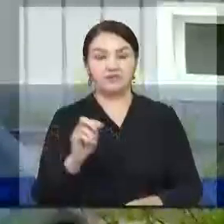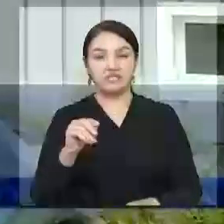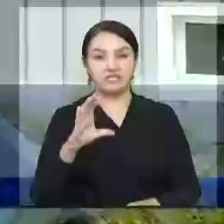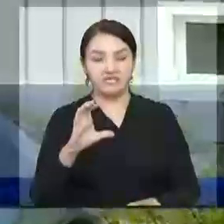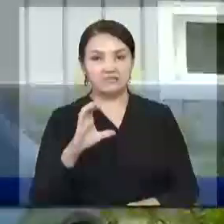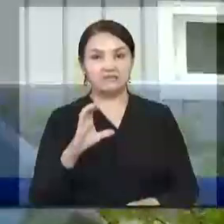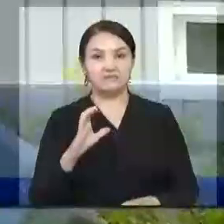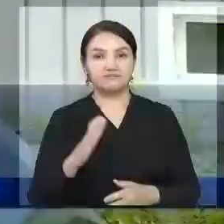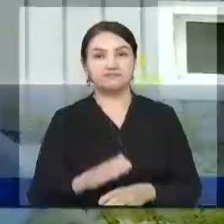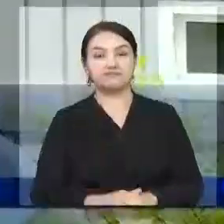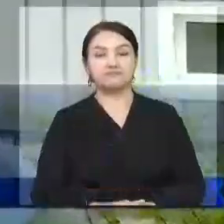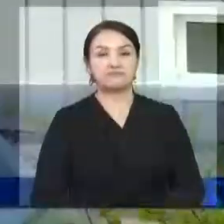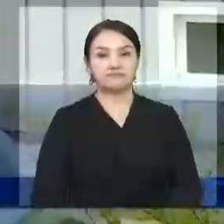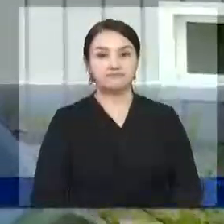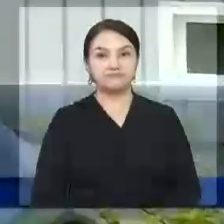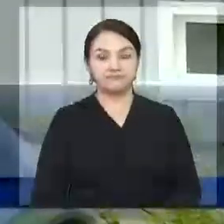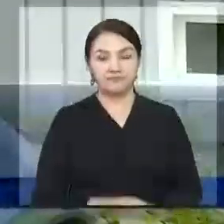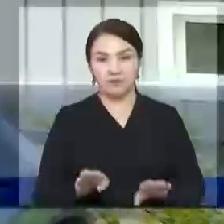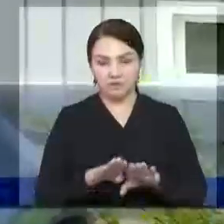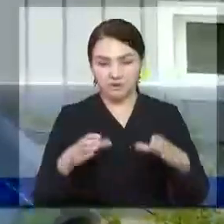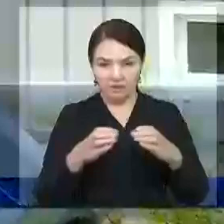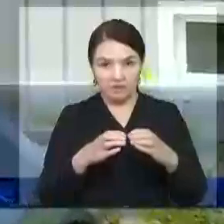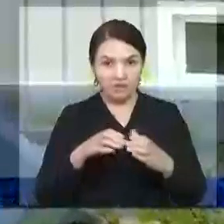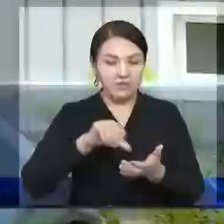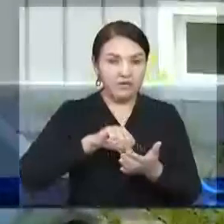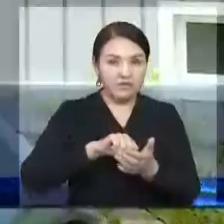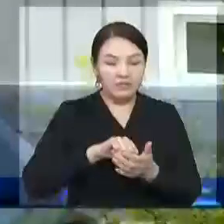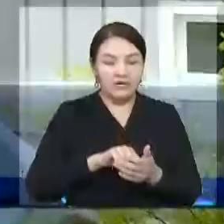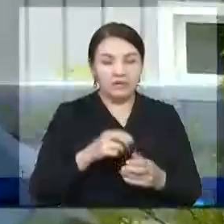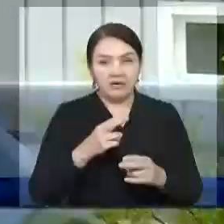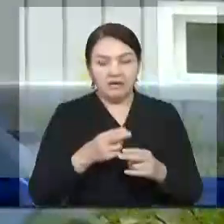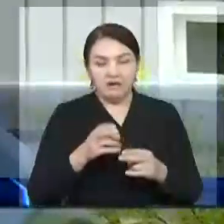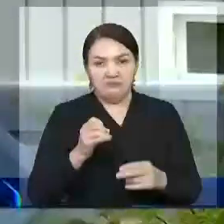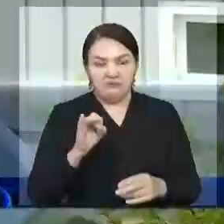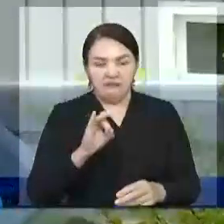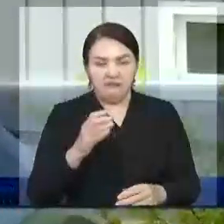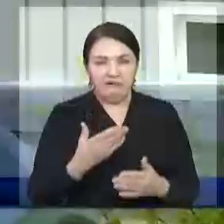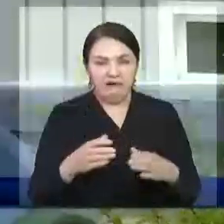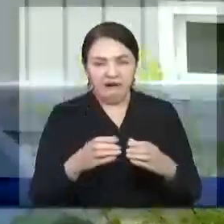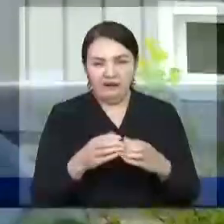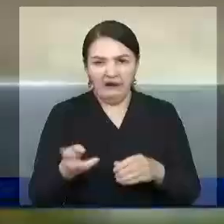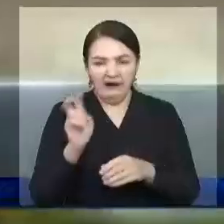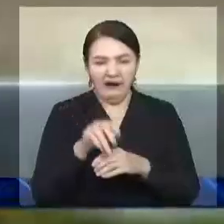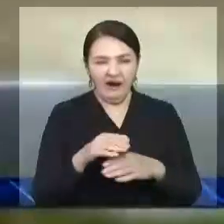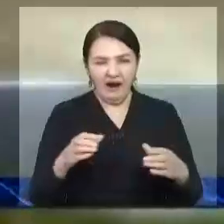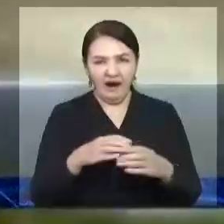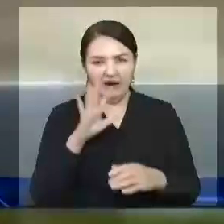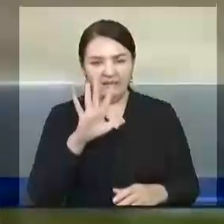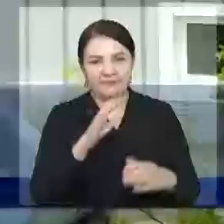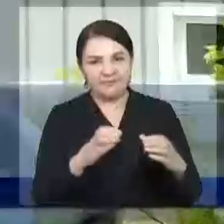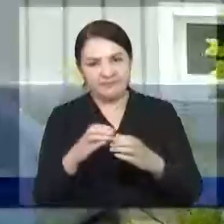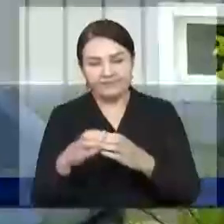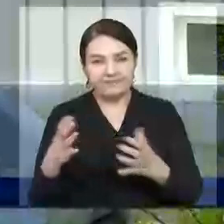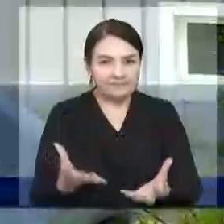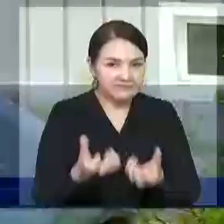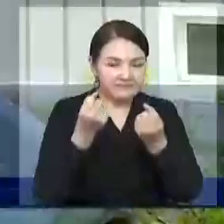дейді. Ситуация, сол команда келеді, және Темір ауданынан келіп отыр команда, сол 5 команда, және де осы